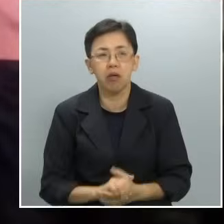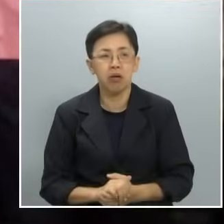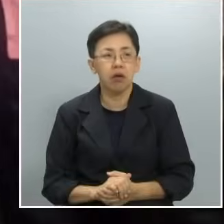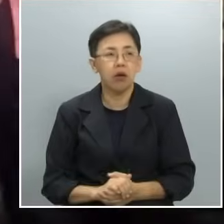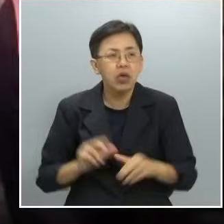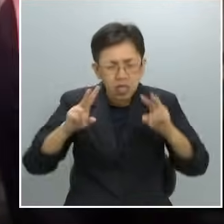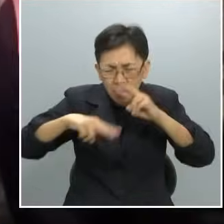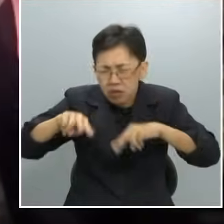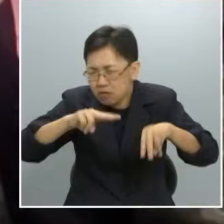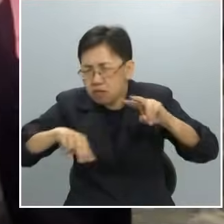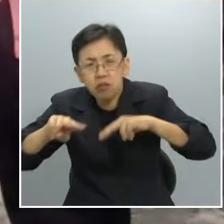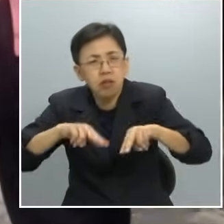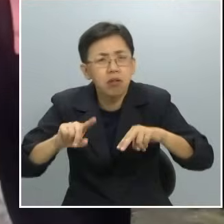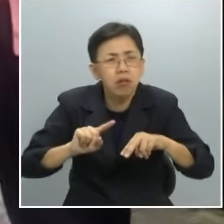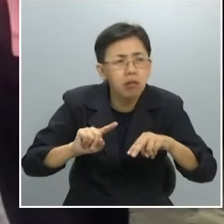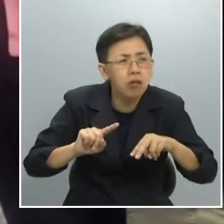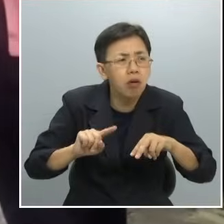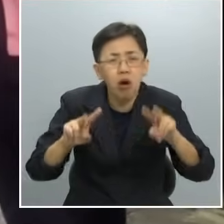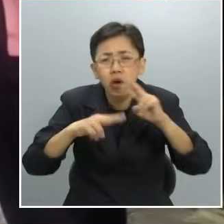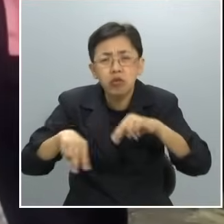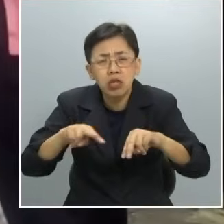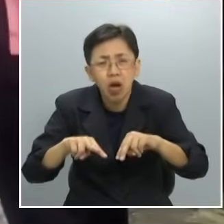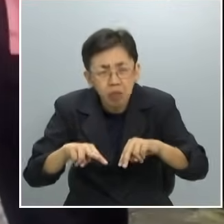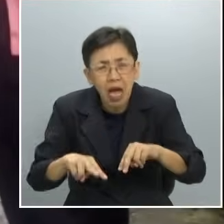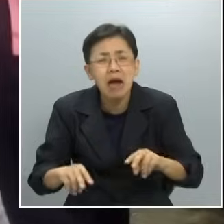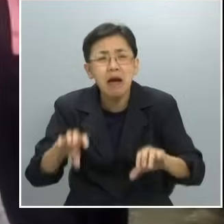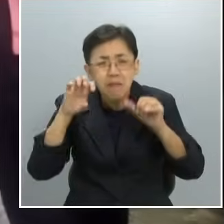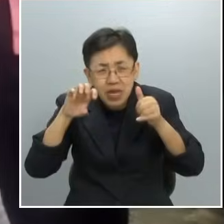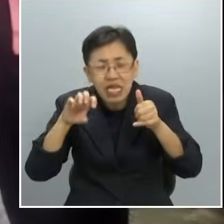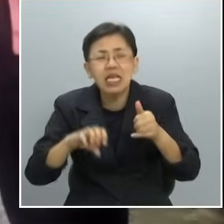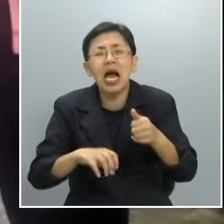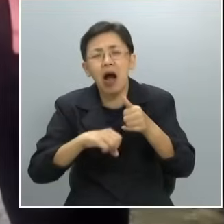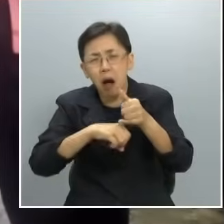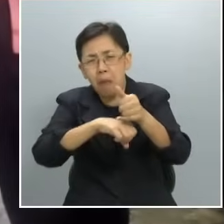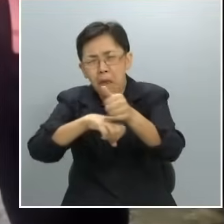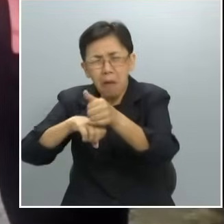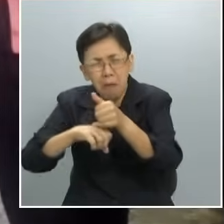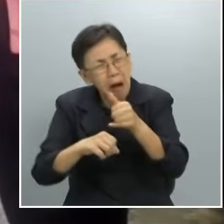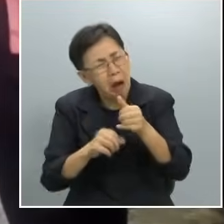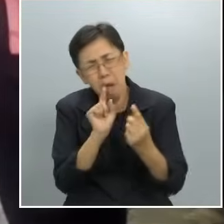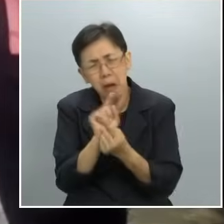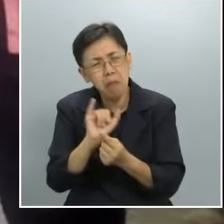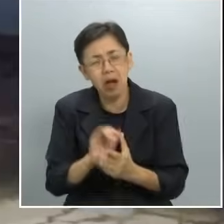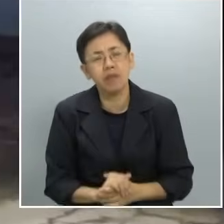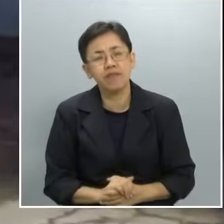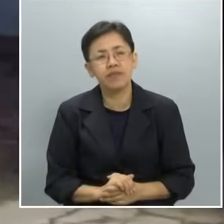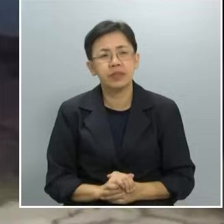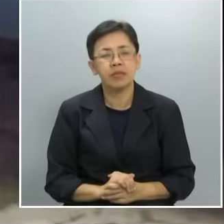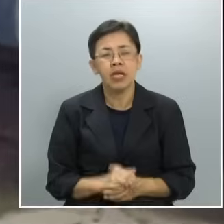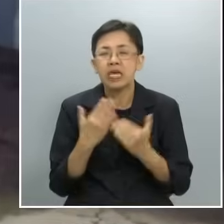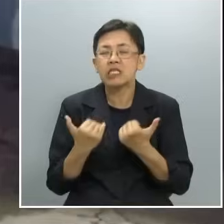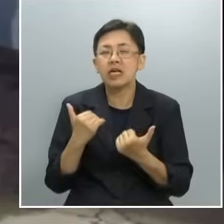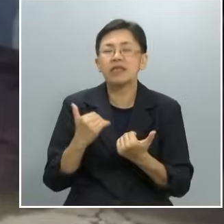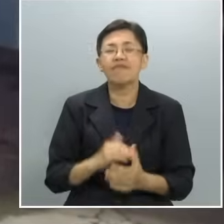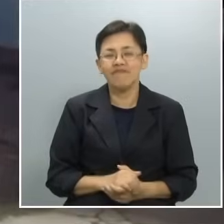ไปตรวจสอบเนี่ยยังไม่มีใครพบร่องรอยของกระสือค่ะเมื่อวานในอำเภอเมืองลพบุรีก็เลยทำหนังสือด่วนที่สุด